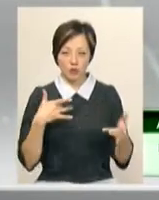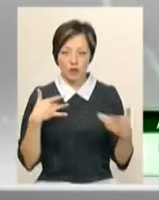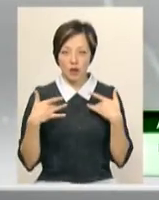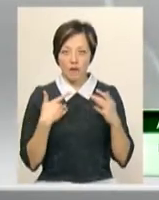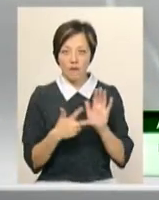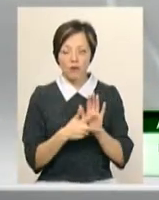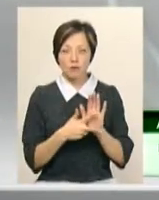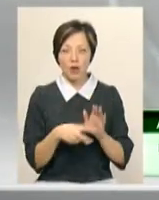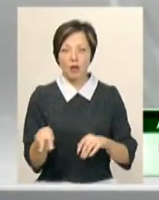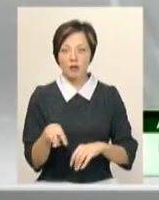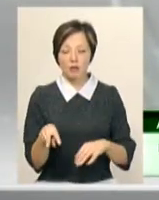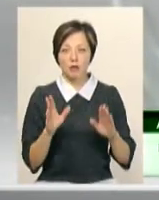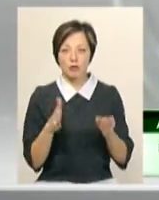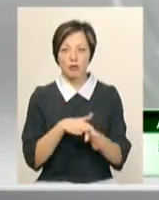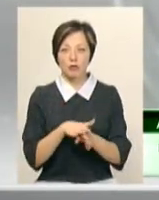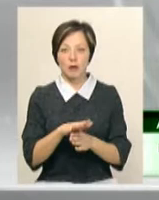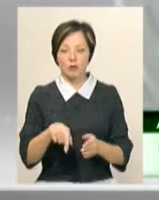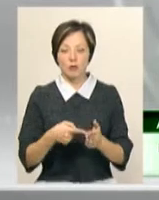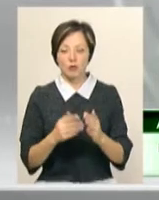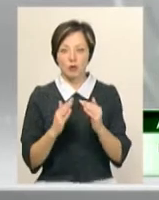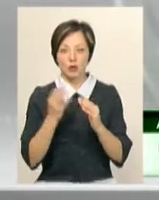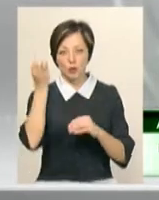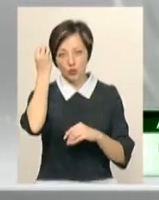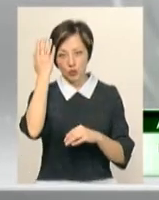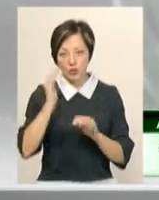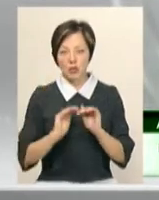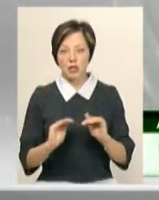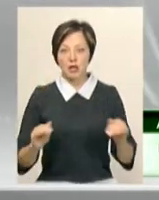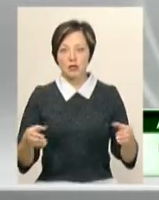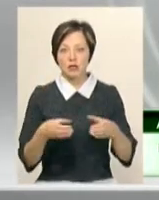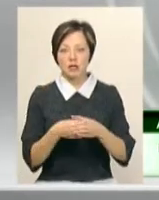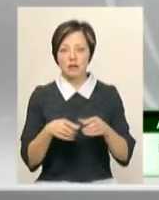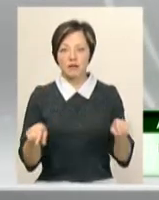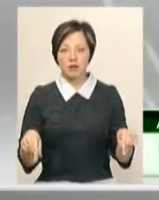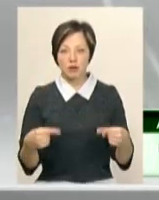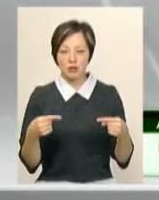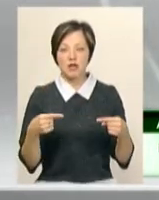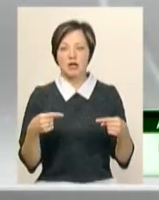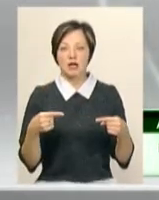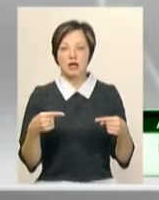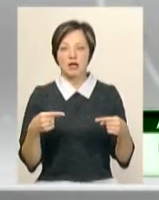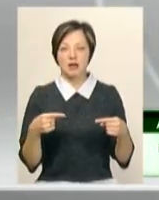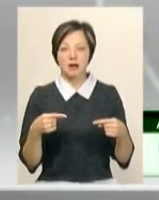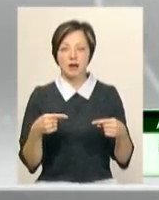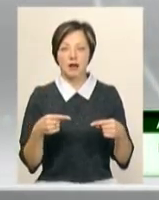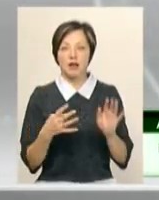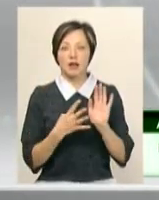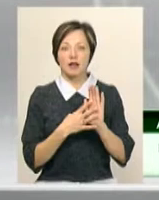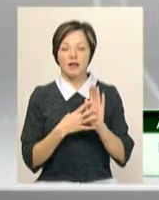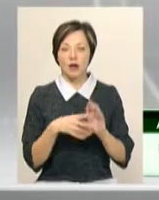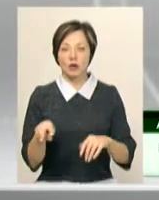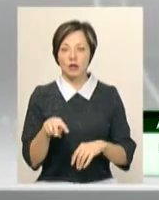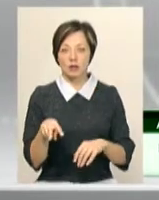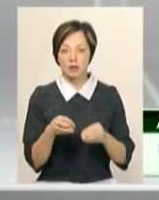8 листопада буде відбуватися в міському будинку культури дитячий колектив «Надзбруччя» ставити вистава «Назар Стодоля». 9